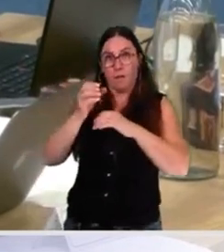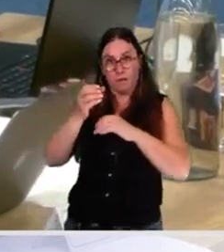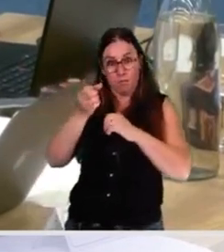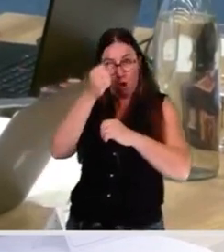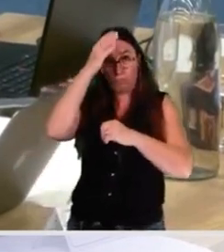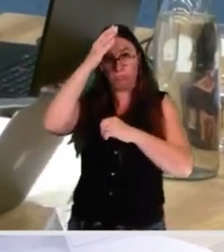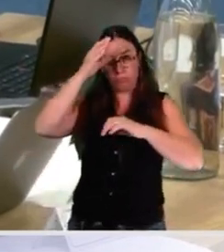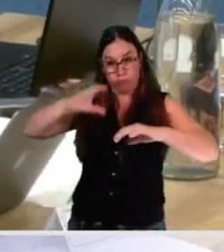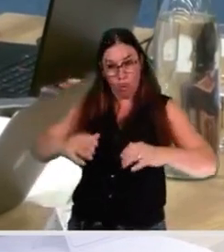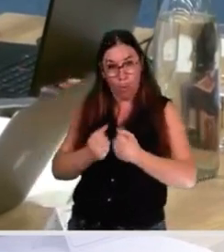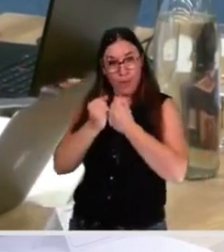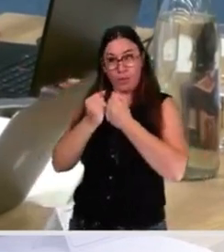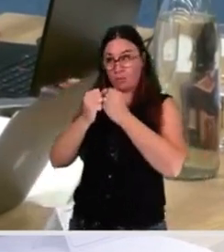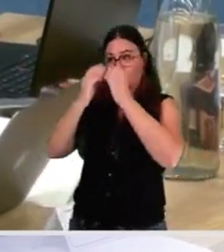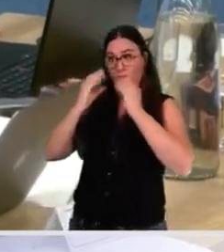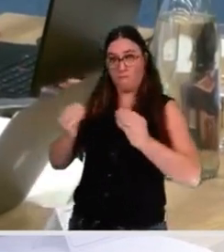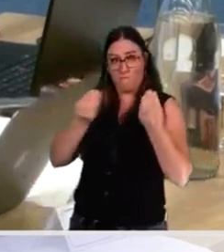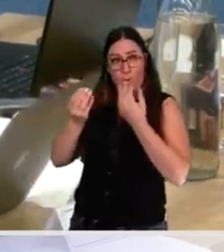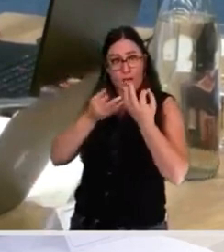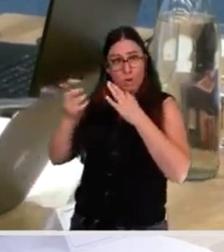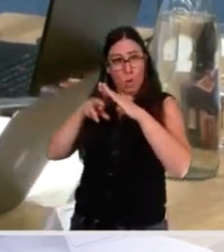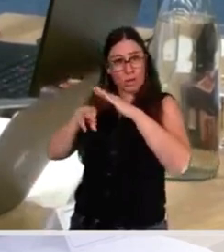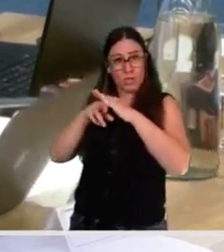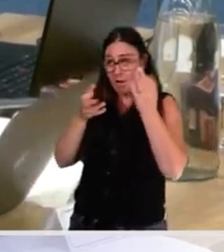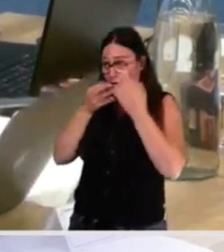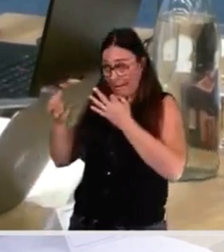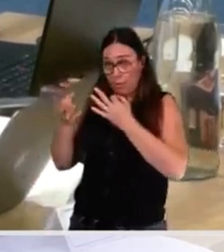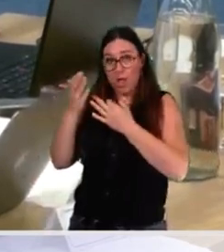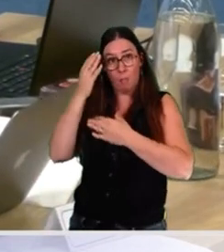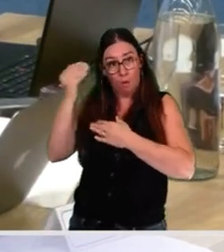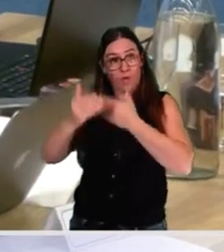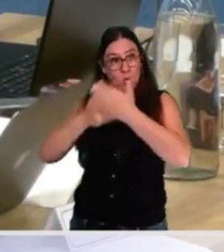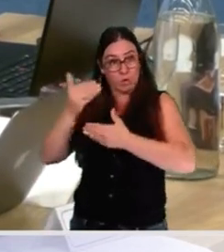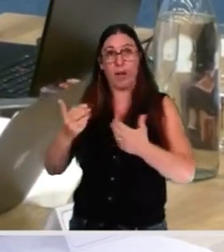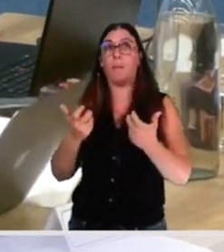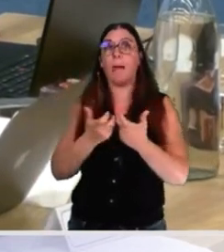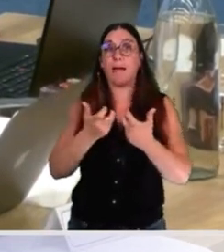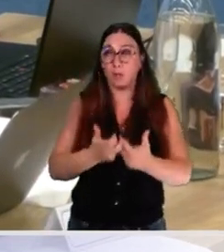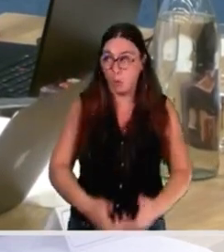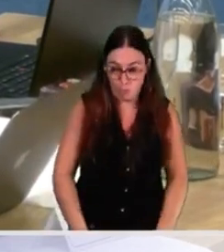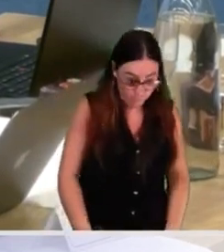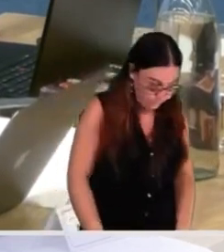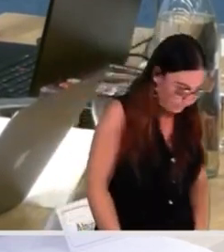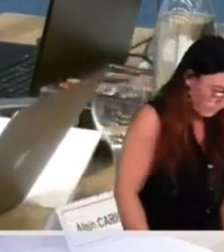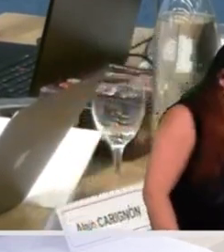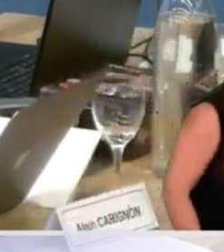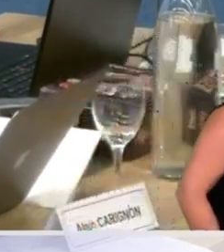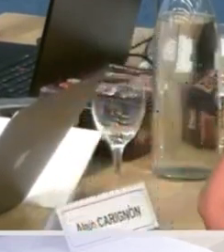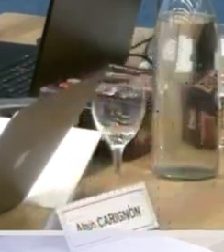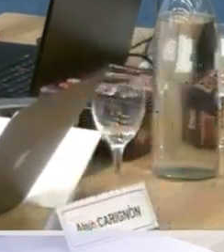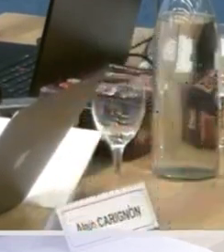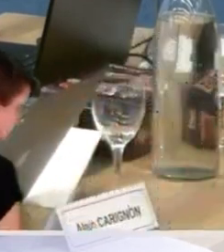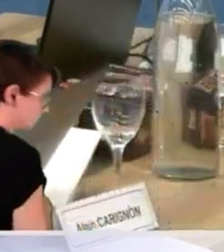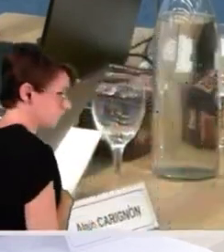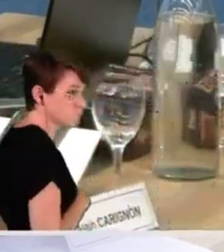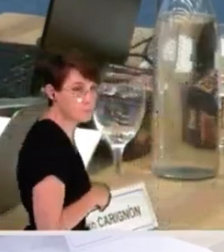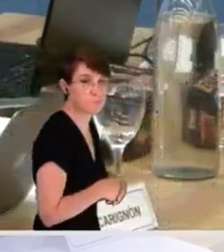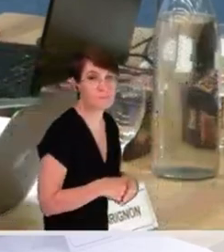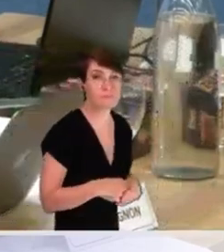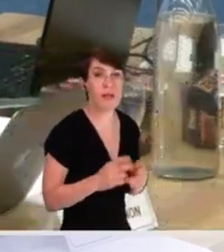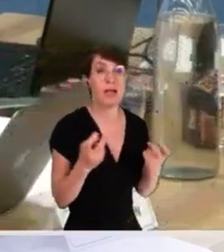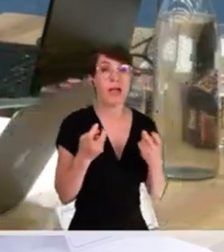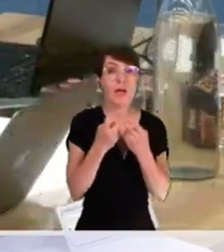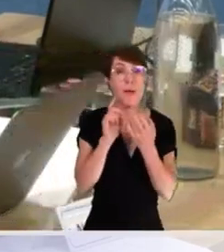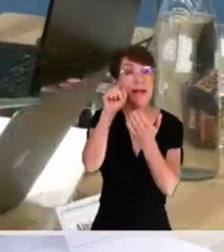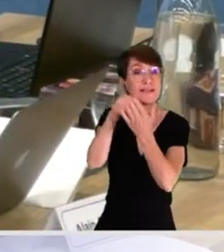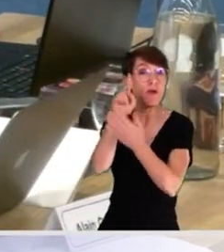compétences et en qualification professionnelle. Par exemple, Paris, et je ne cite pas souvent la municipalité parisienne, mais